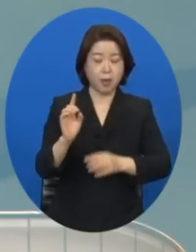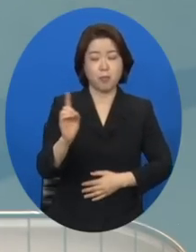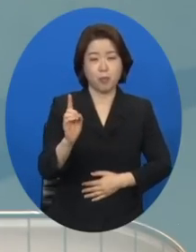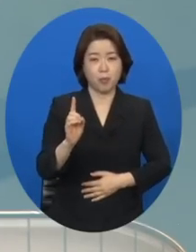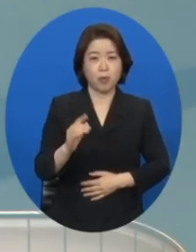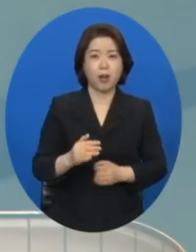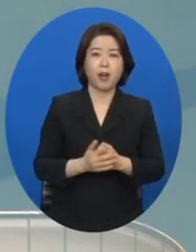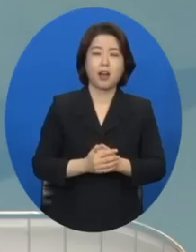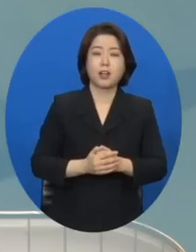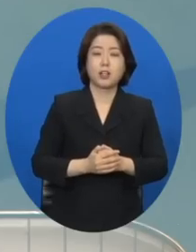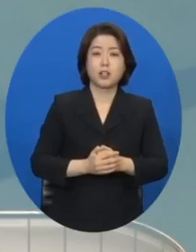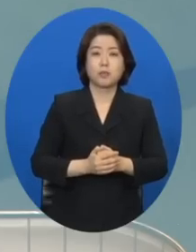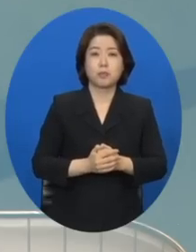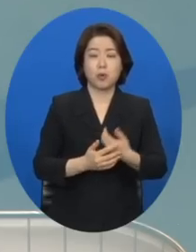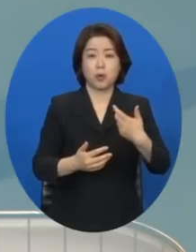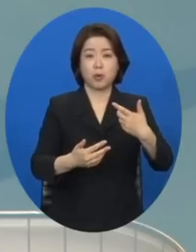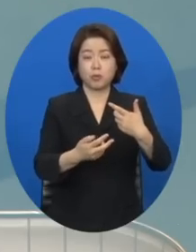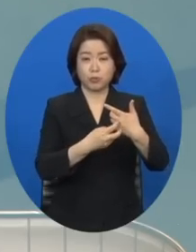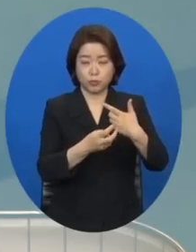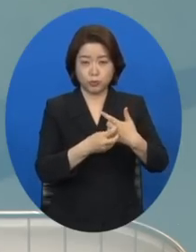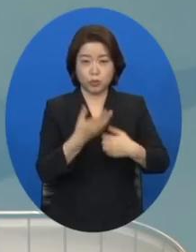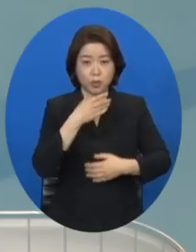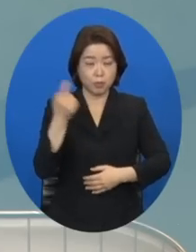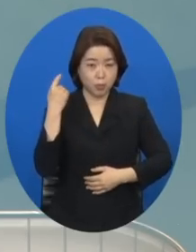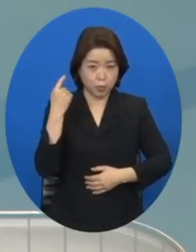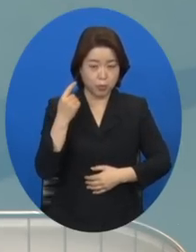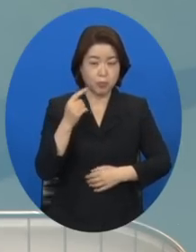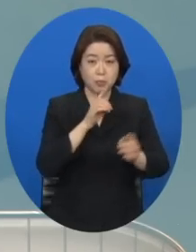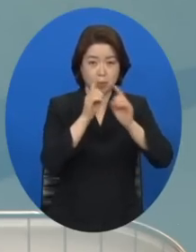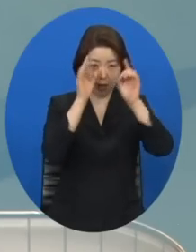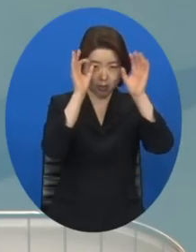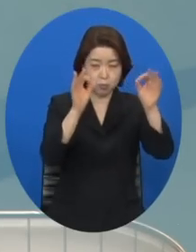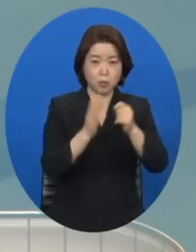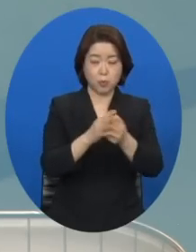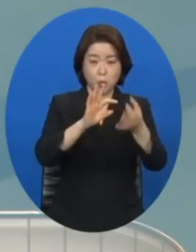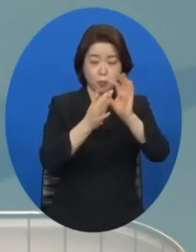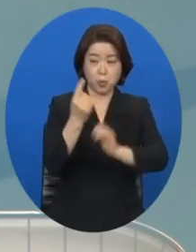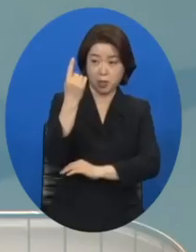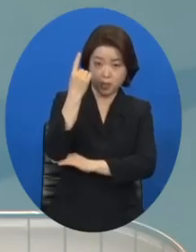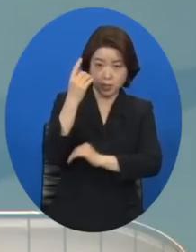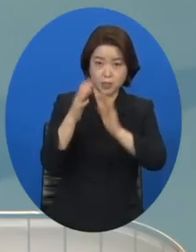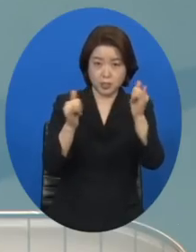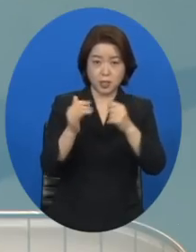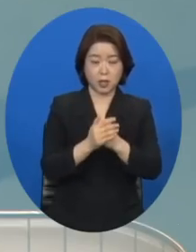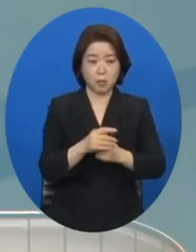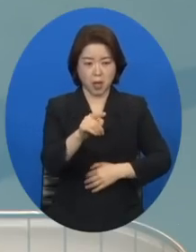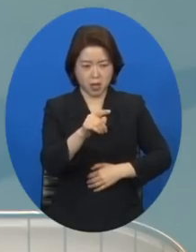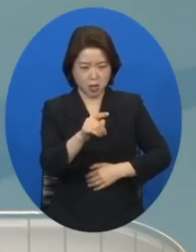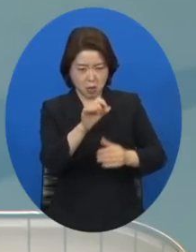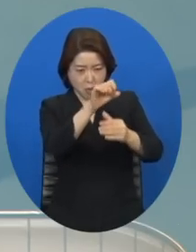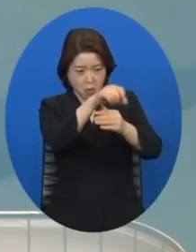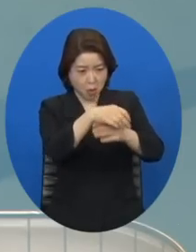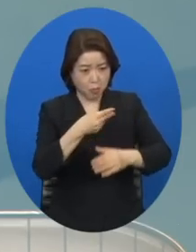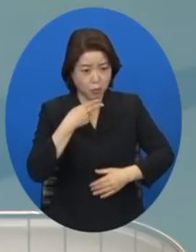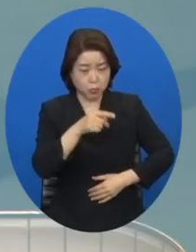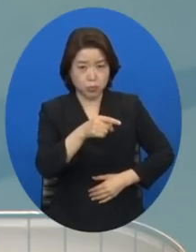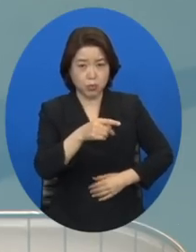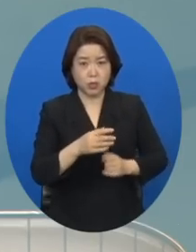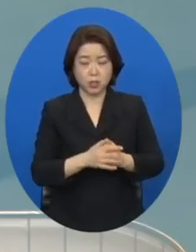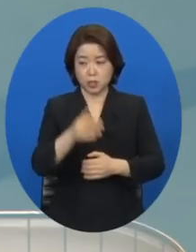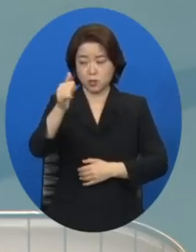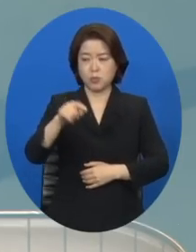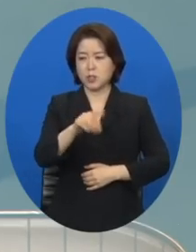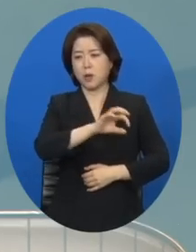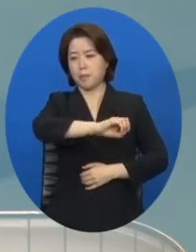누가복음 13장에 포도원 시기가 보니까 무가 나무가 열매를 맺지 못해요 그 주인이 이걸